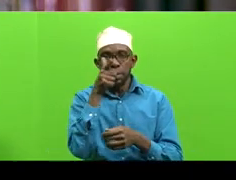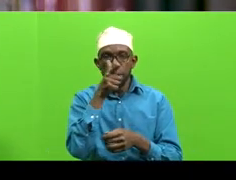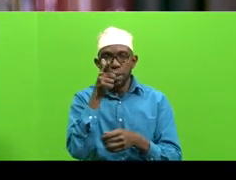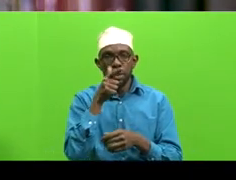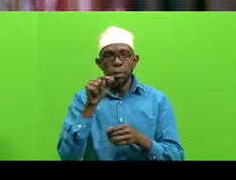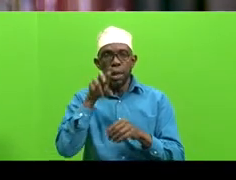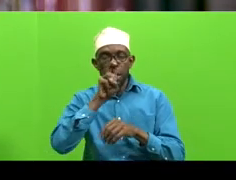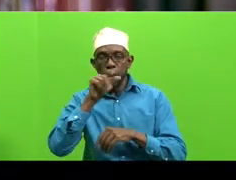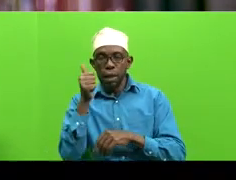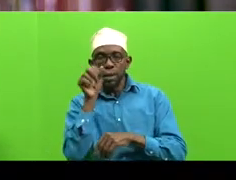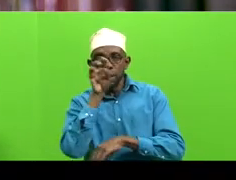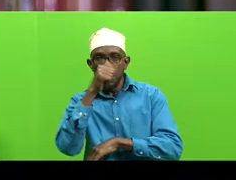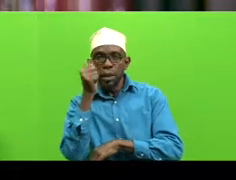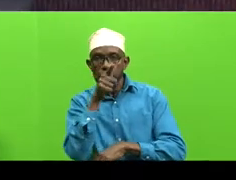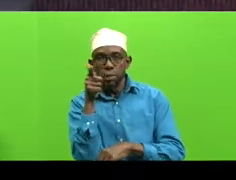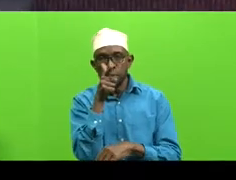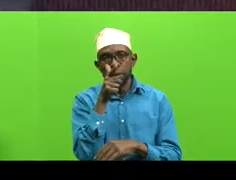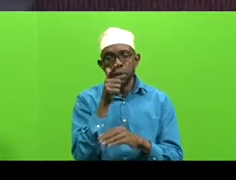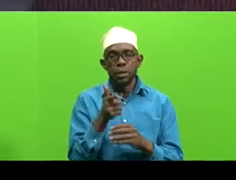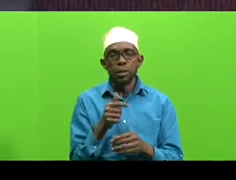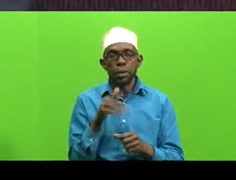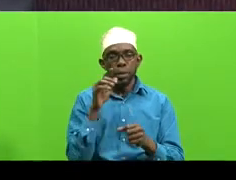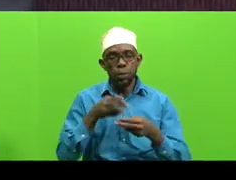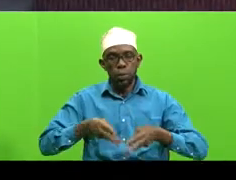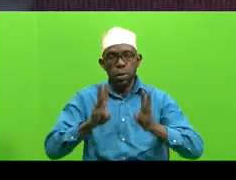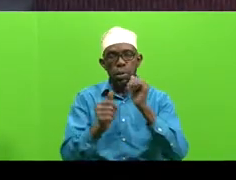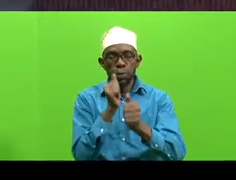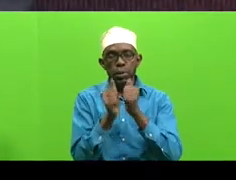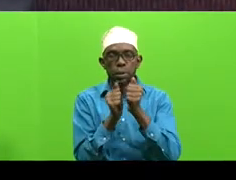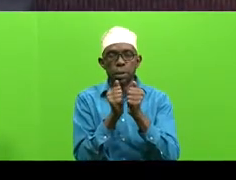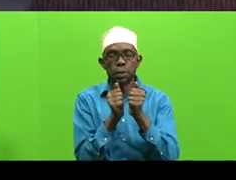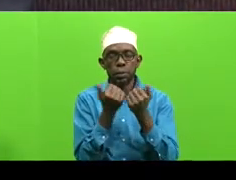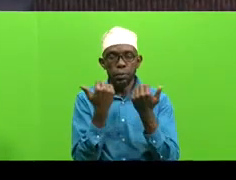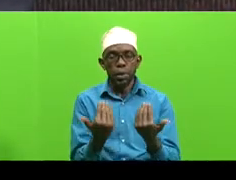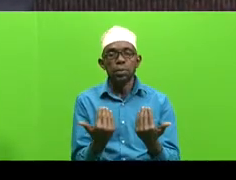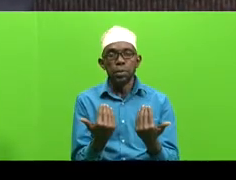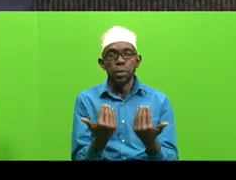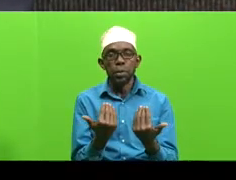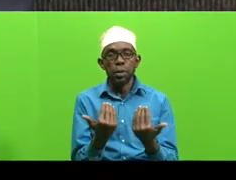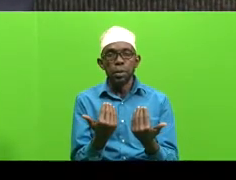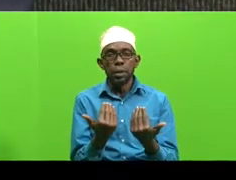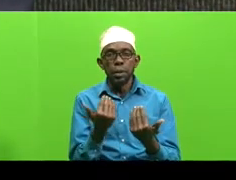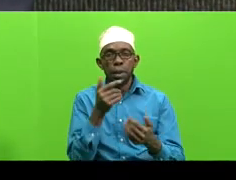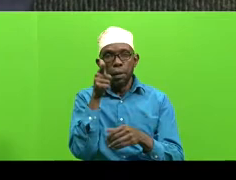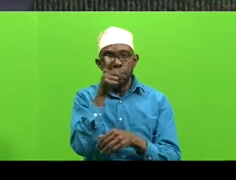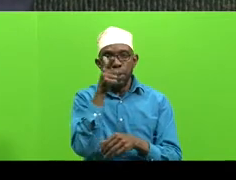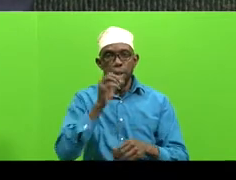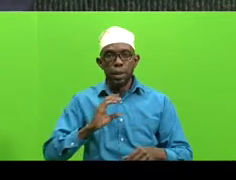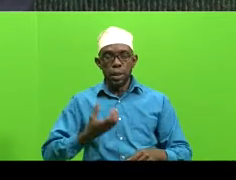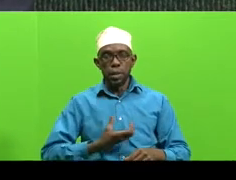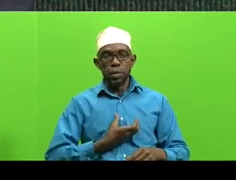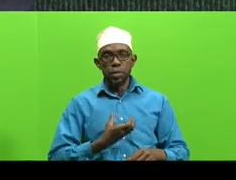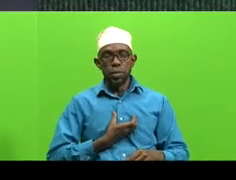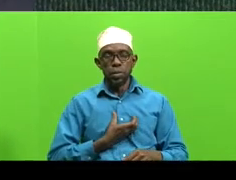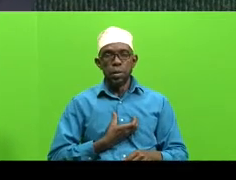shirika jingine, kwa sababu ile habari moja ya mwaka jana. Kuna njia ambazo hivi sasa Media Council wanafanya ile